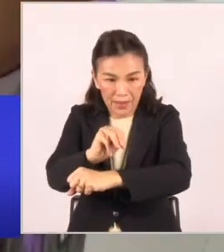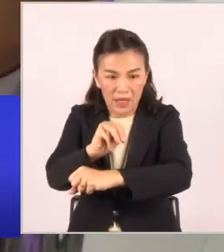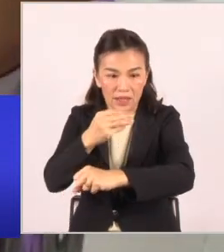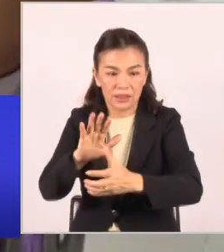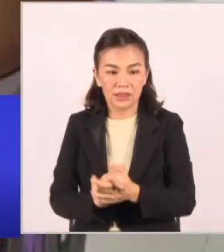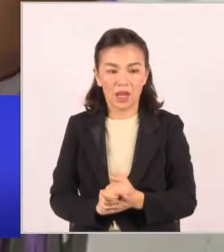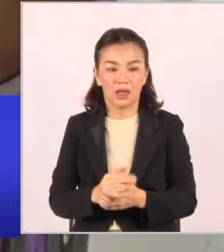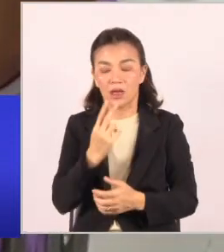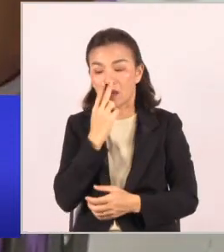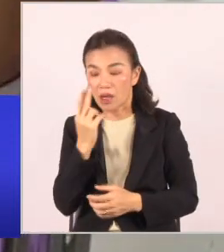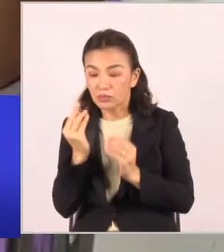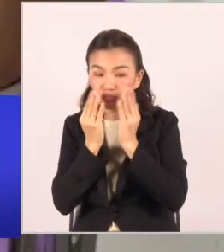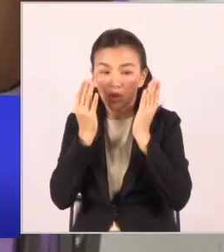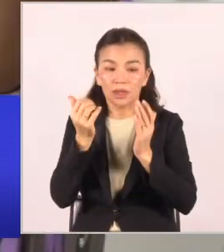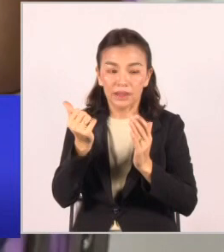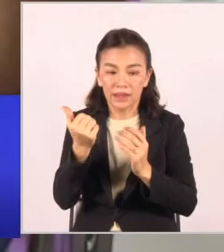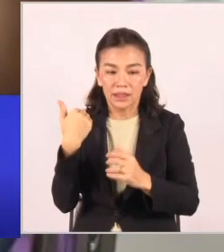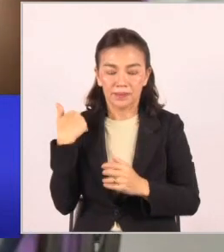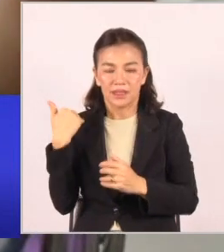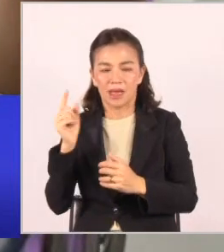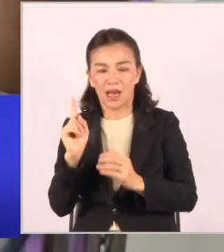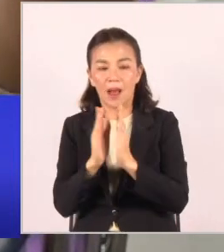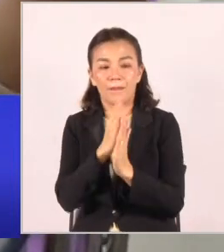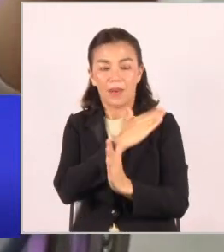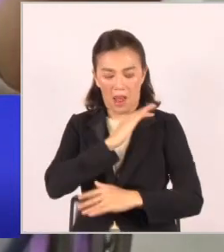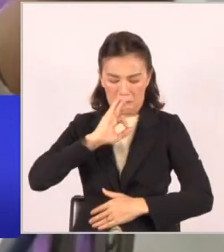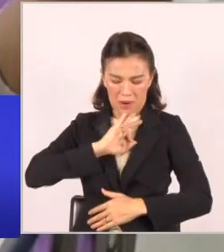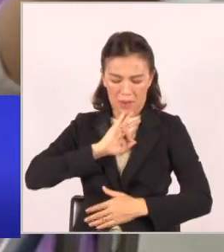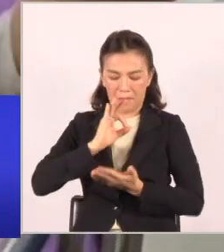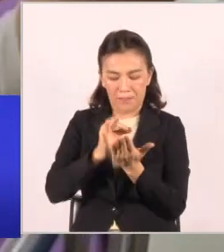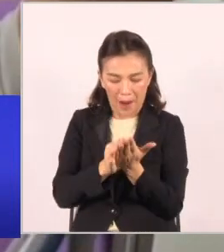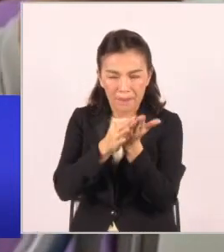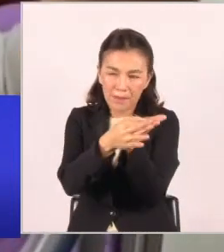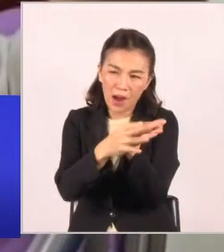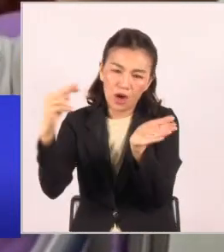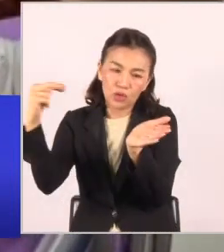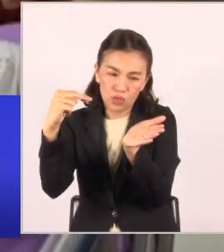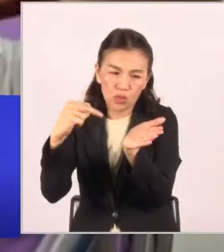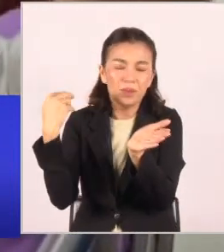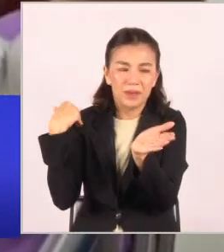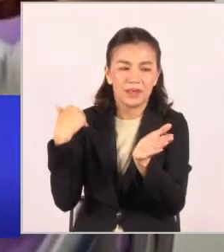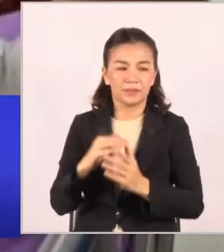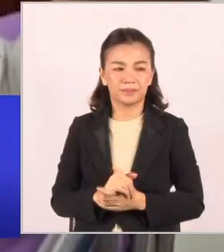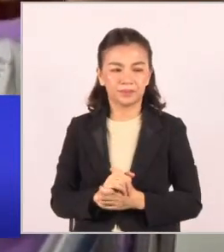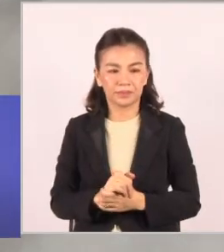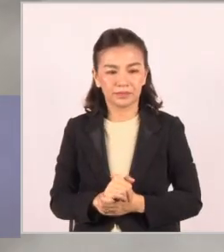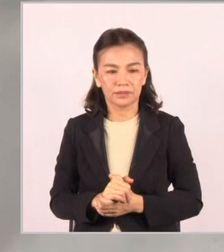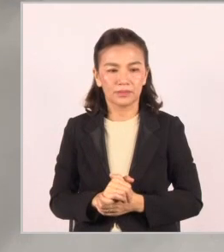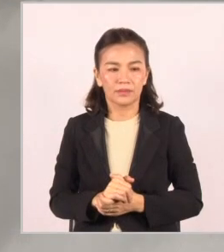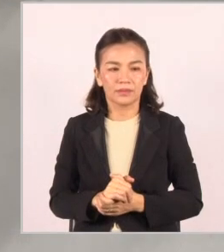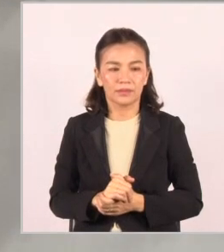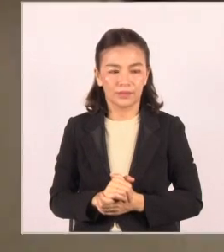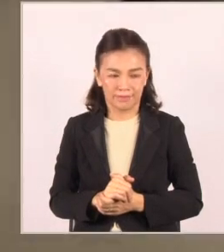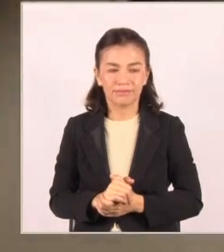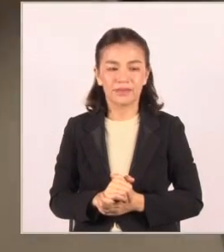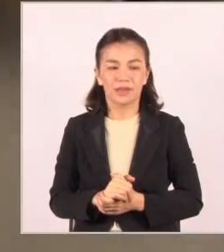าเจ้าตัวยิ้มแย้มแจ่มใสยังโชว์สิ่งศักดิ์สิทธิ์ที่ห้อยตัวนะคะห้อยติดตัวเป็นประจำให้ดูด้วยพบว่าเป็นเหรียญรัชกาล